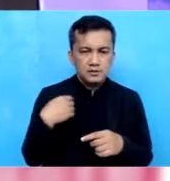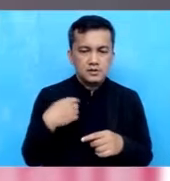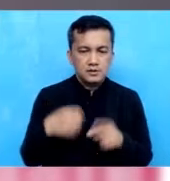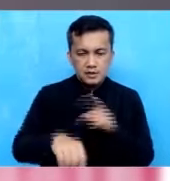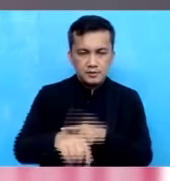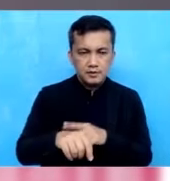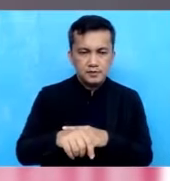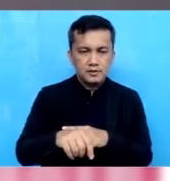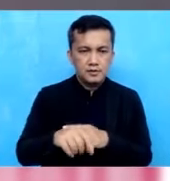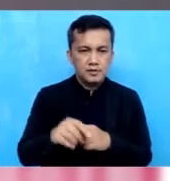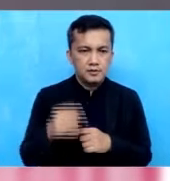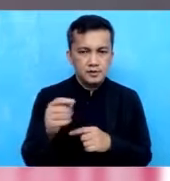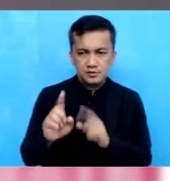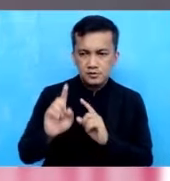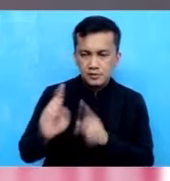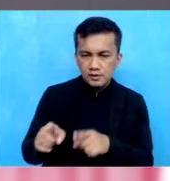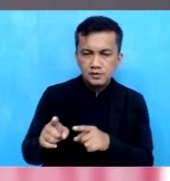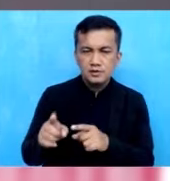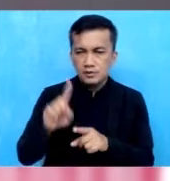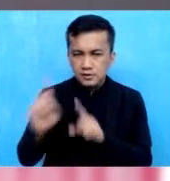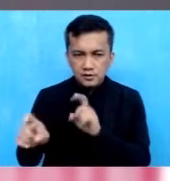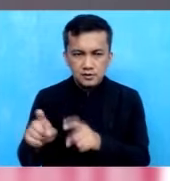si Gadon, kaya nag-init si Espiritu.